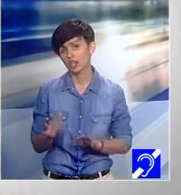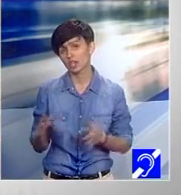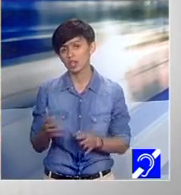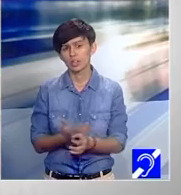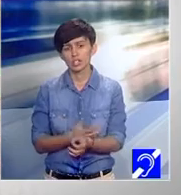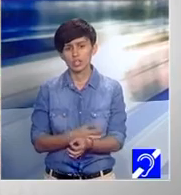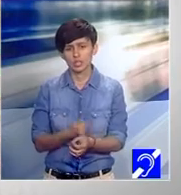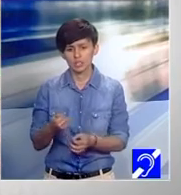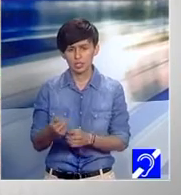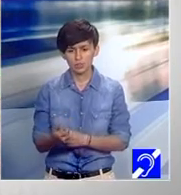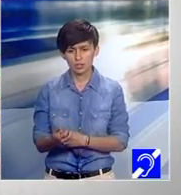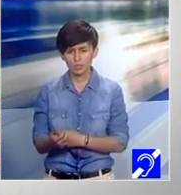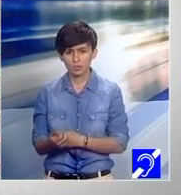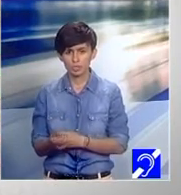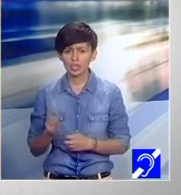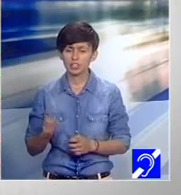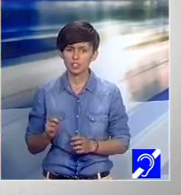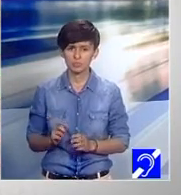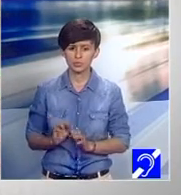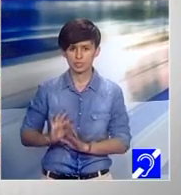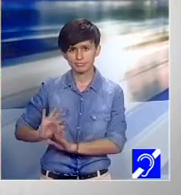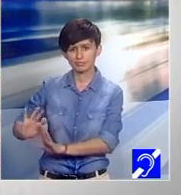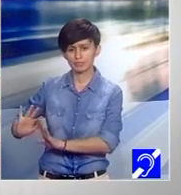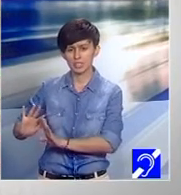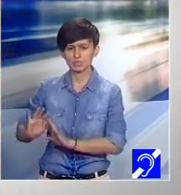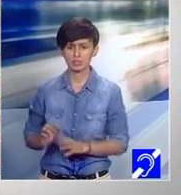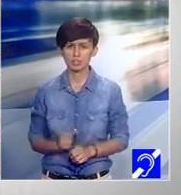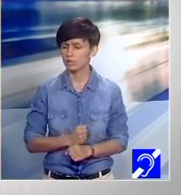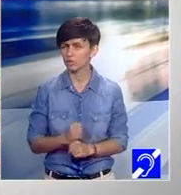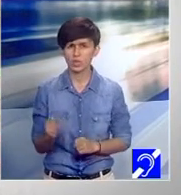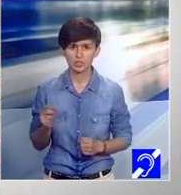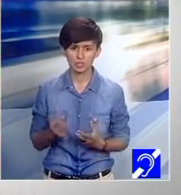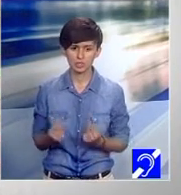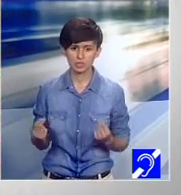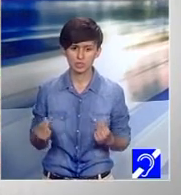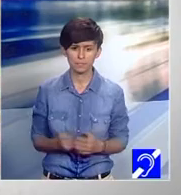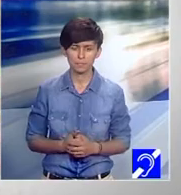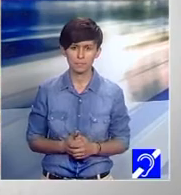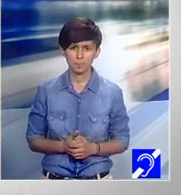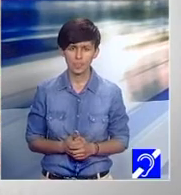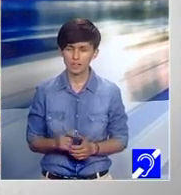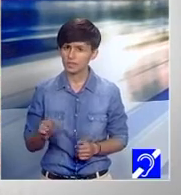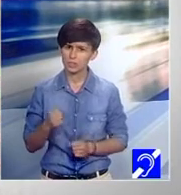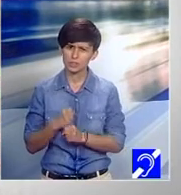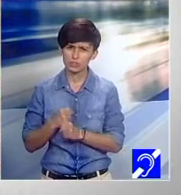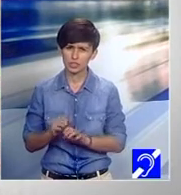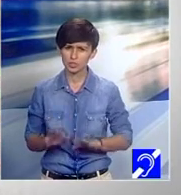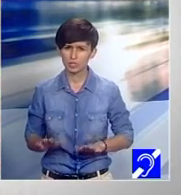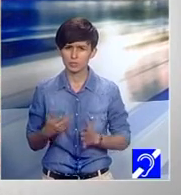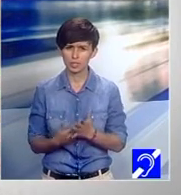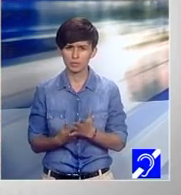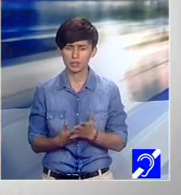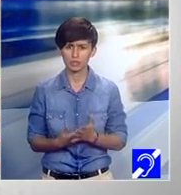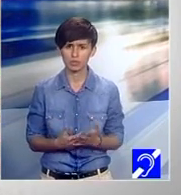laborator, ar trebui să respingem o treime din aceste probe. Nu facem asta. De ce nu facem asta? Nu facem asta pentru